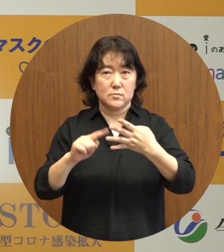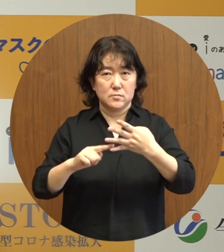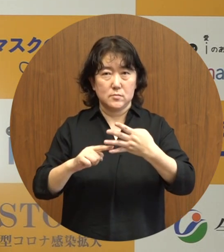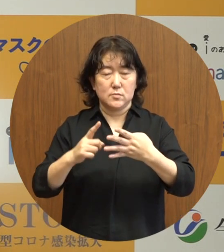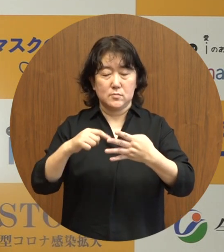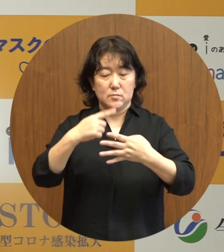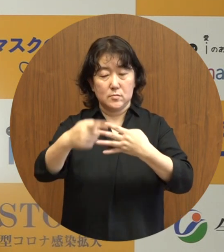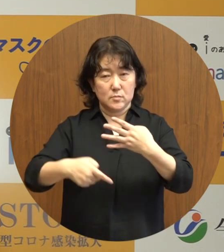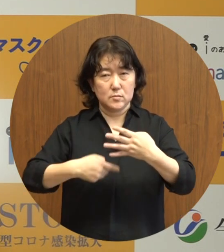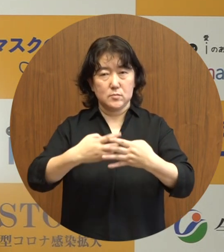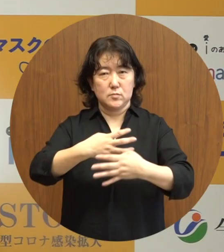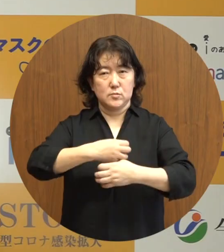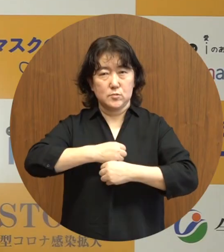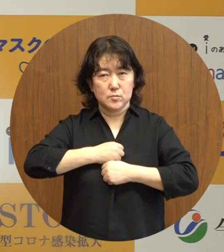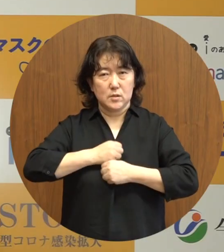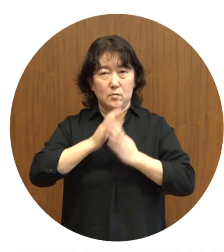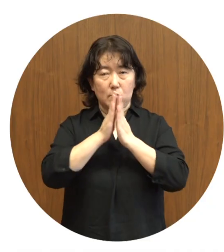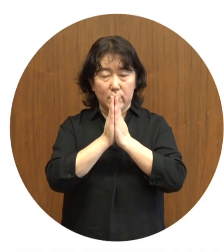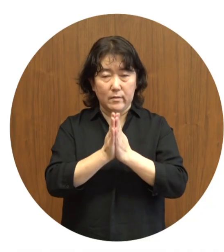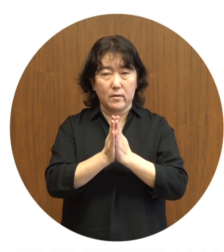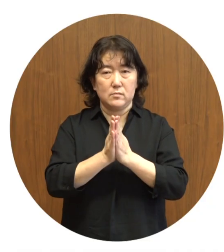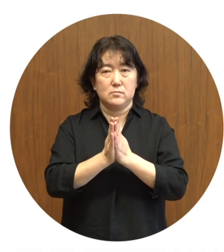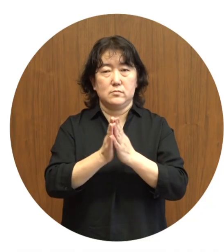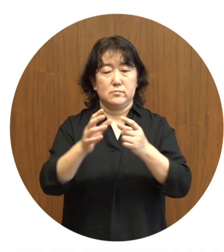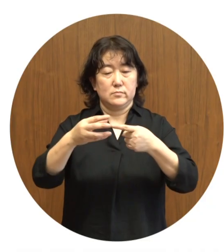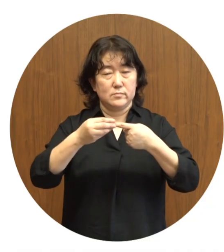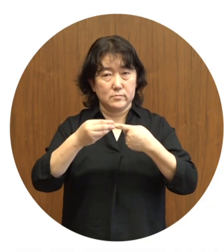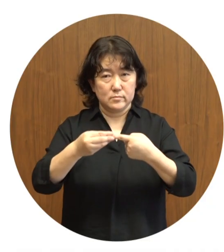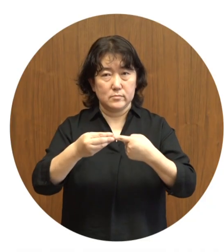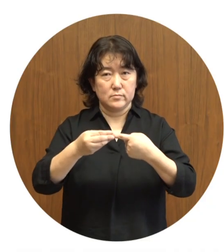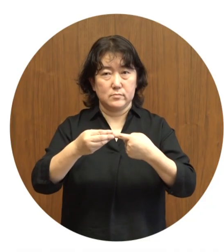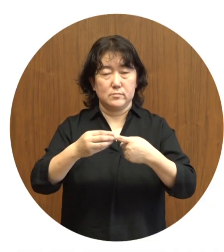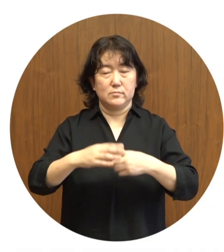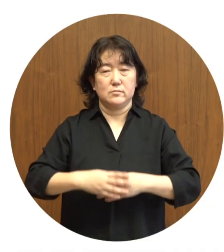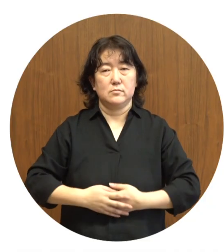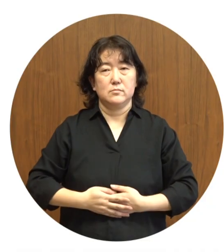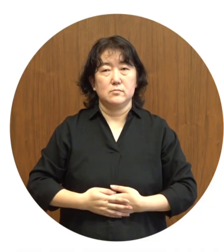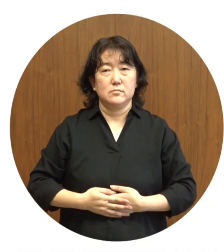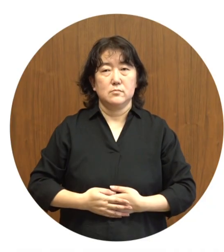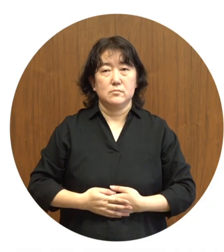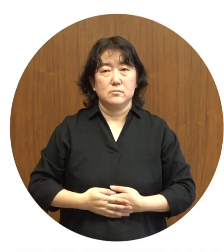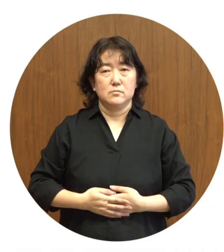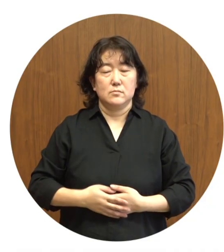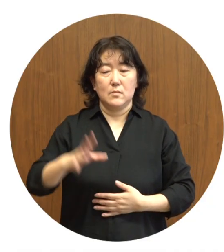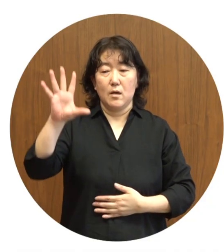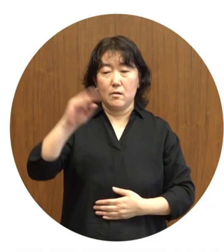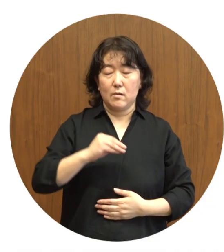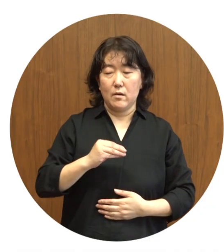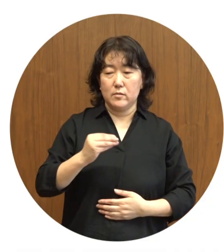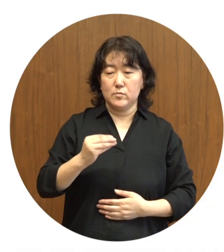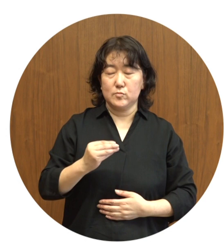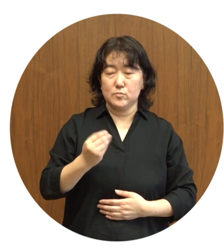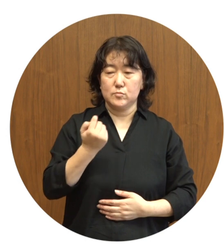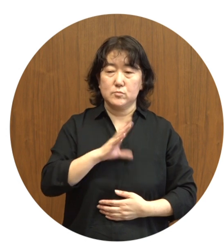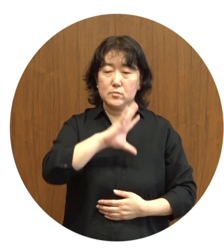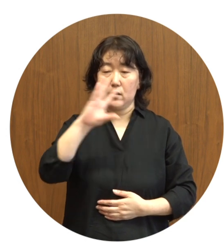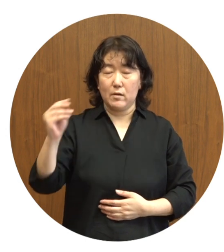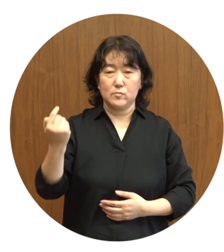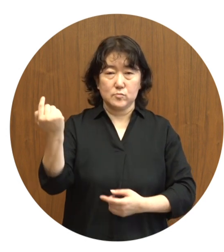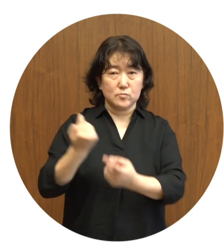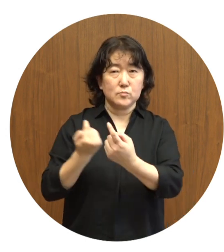ますようお願い申し上げます。まず1つ目です。 帰省やお出かけについてであります